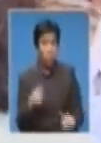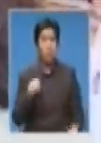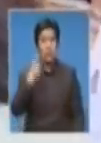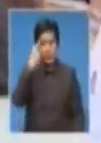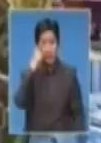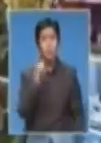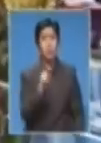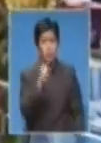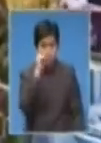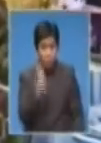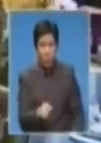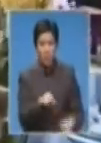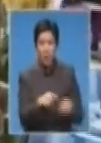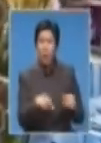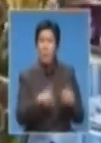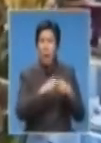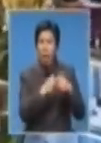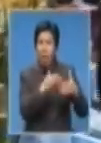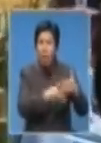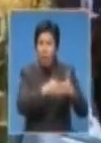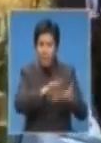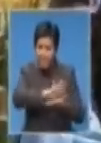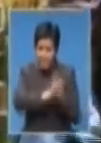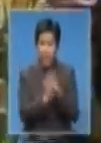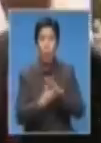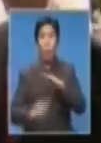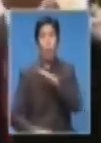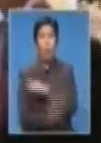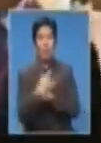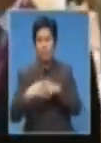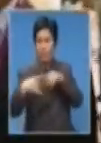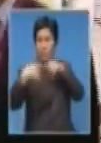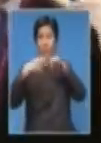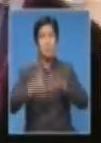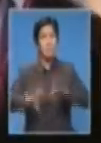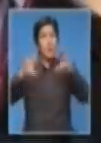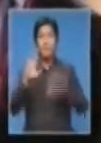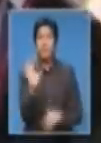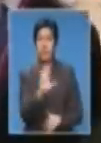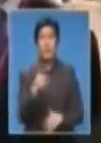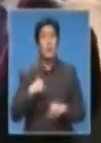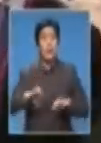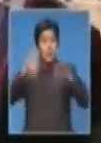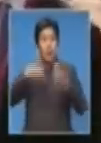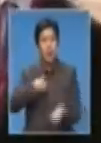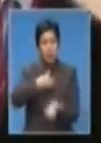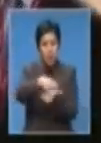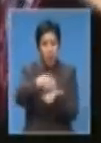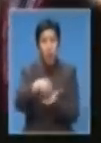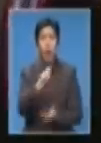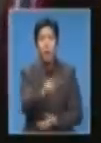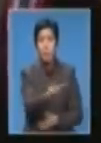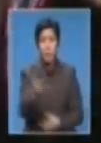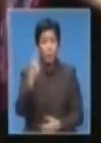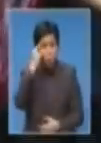ท่านต้องเอาวิกฤตต่างๆนี้เป็นโอกาสนะครับอย่ามาสร้างความขัดแย้งกับผมกับรัฐบาลท่านต้องเอาสิ่งที่รัฐบาลพูดเนี่ยไปสู่การปฏิบัติให้